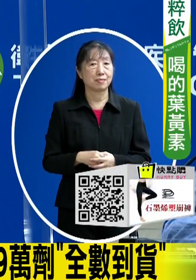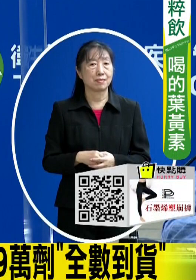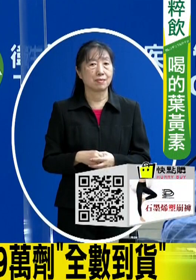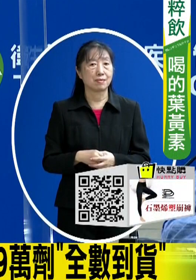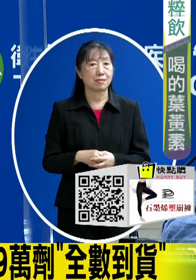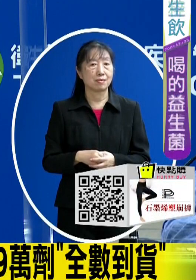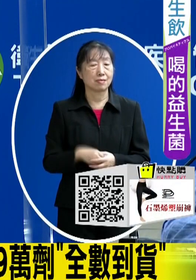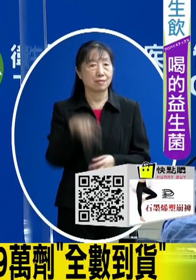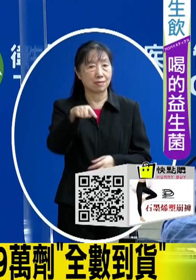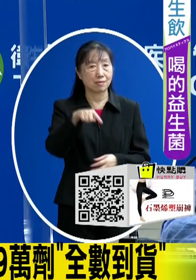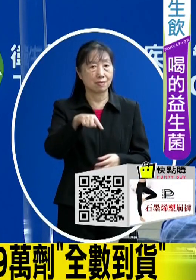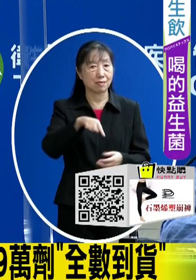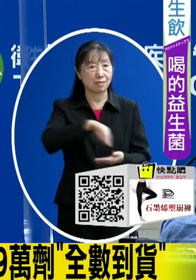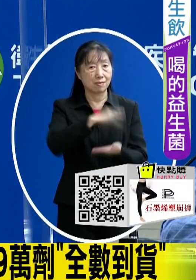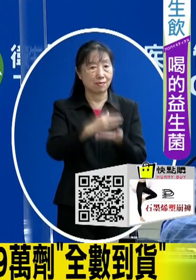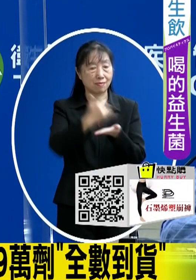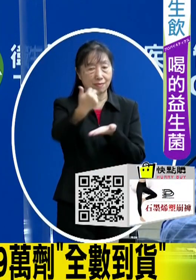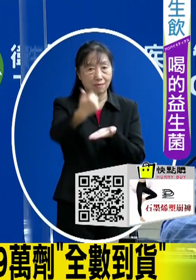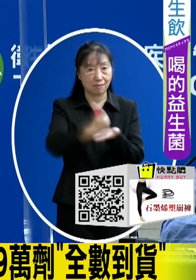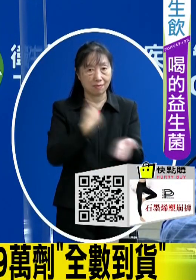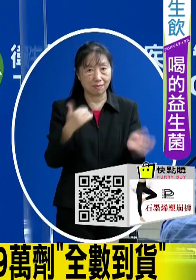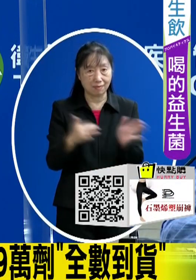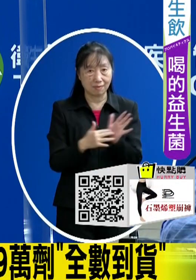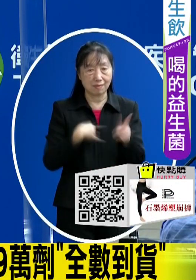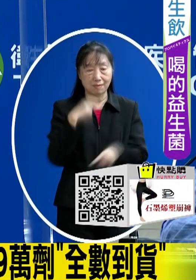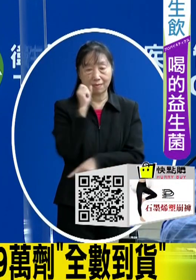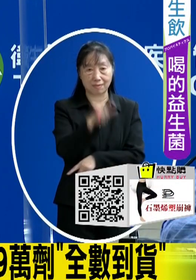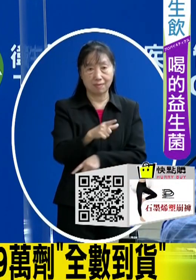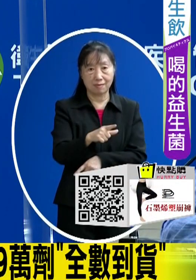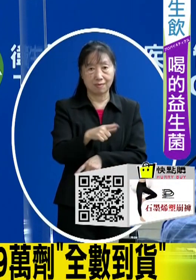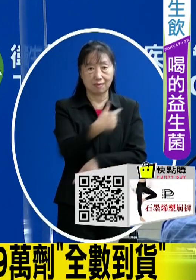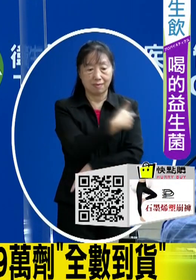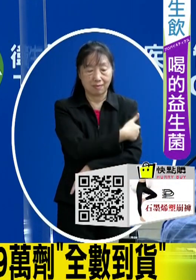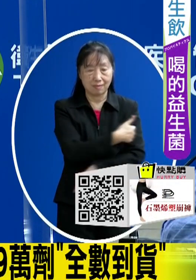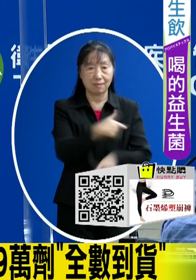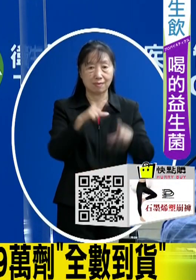这一批总共来了之后，我们采购的疫苗，